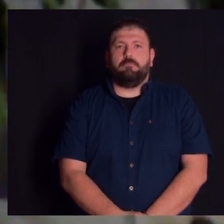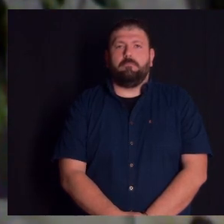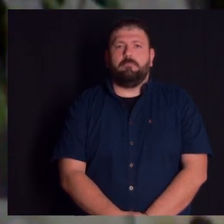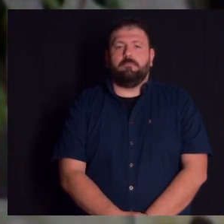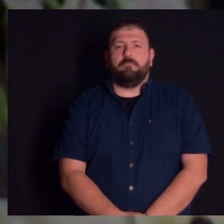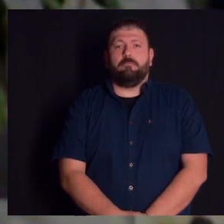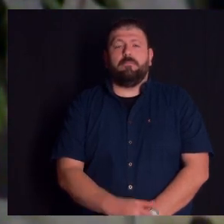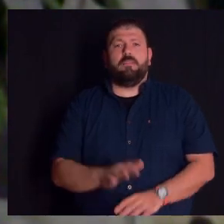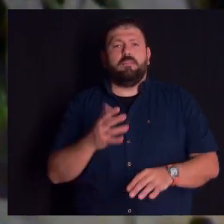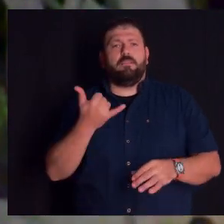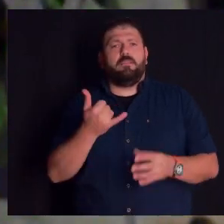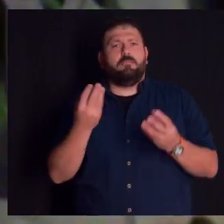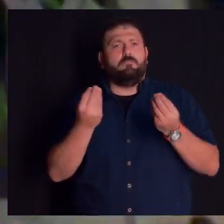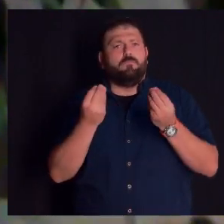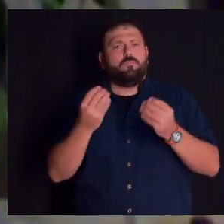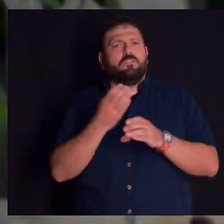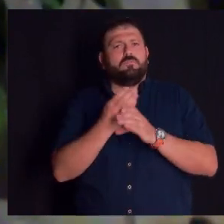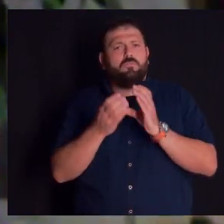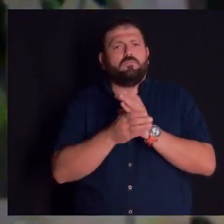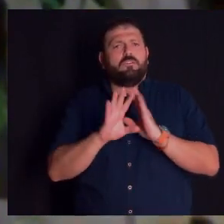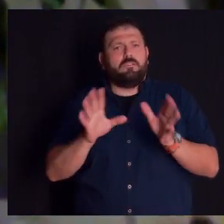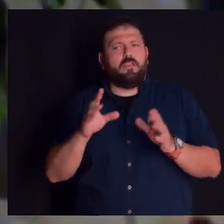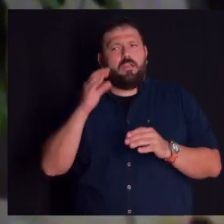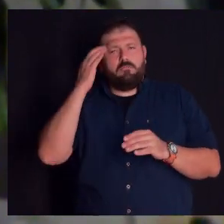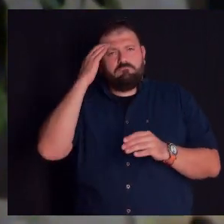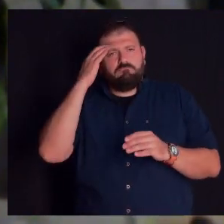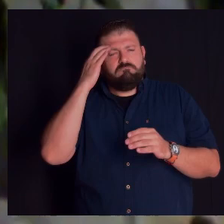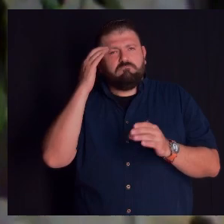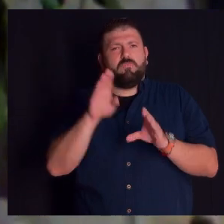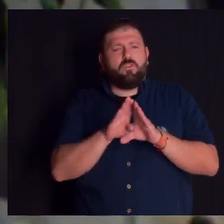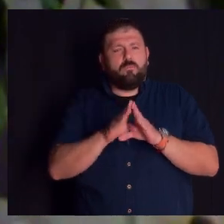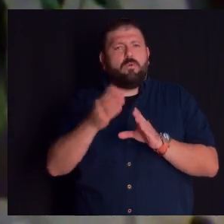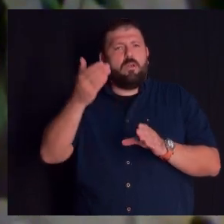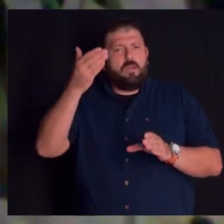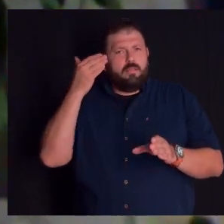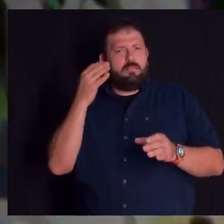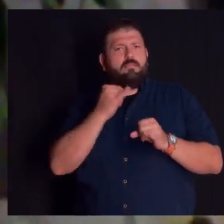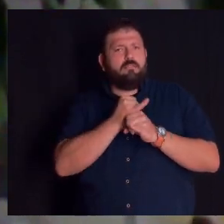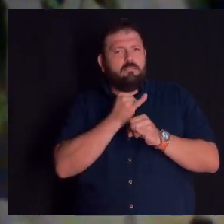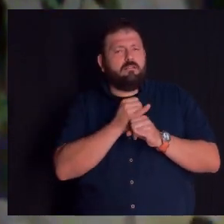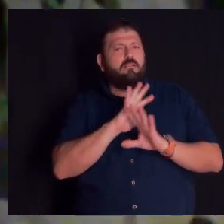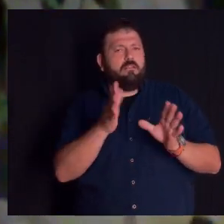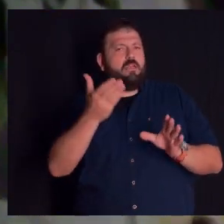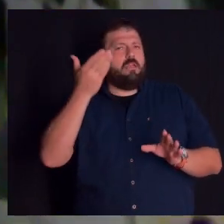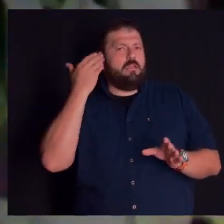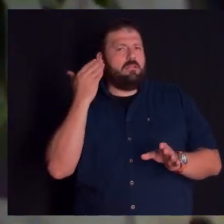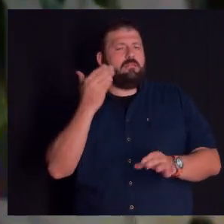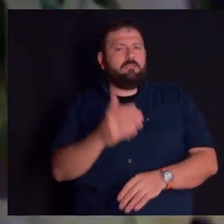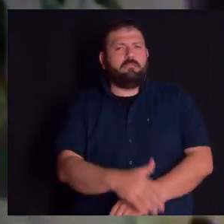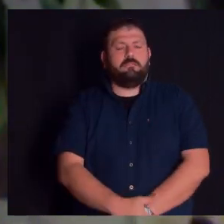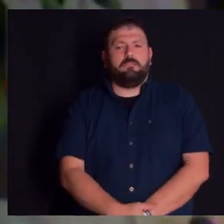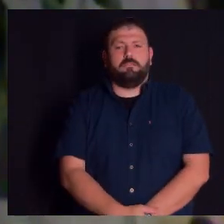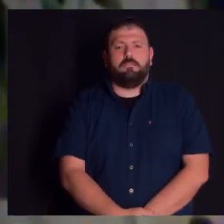muchas And cosas las hemos empezado a hacer we desde started to antes do por internet. some things в before нашей this via системе internet. работы есть